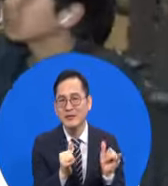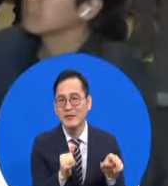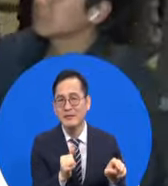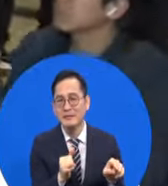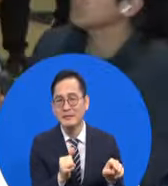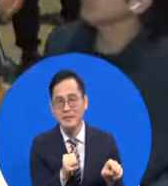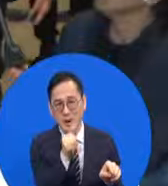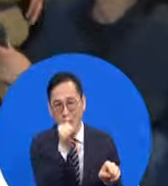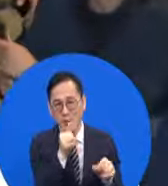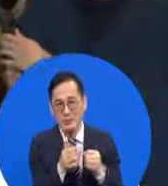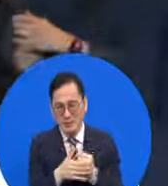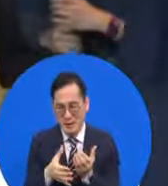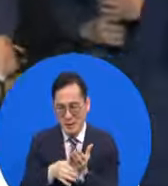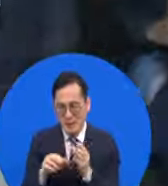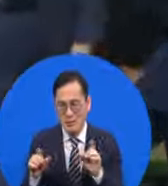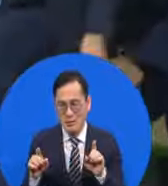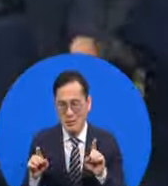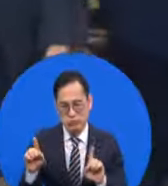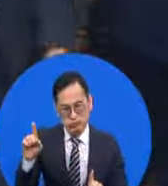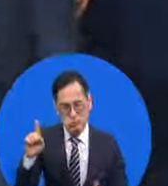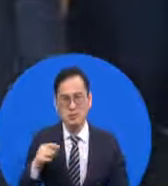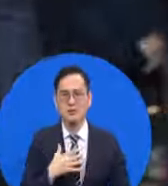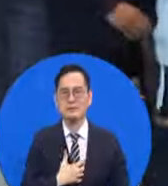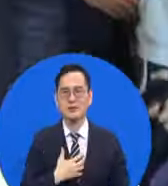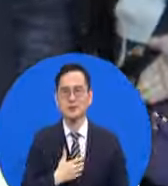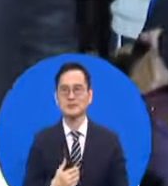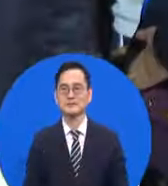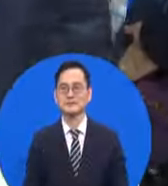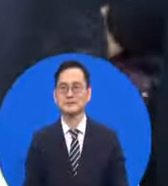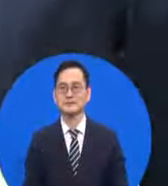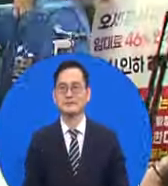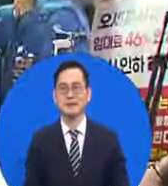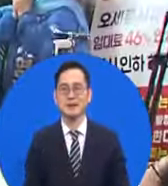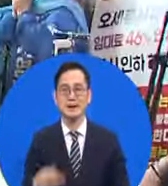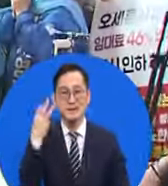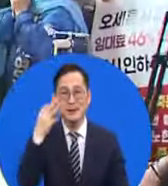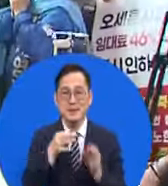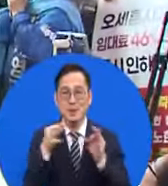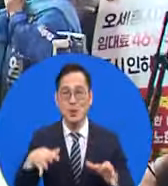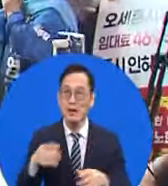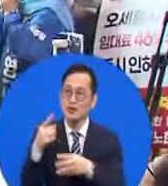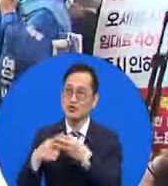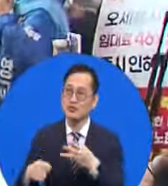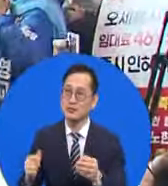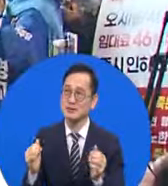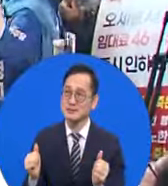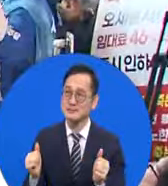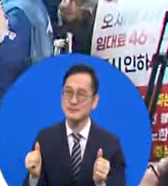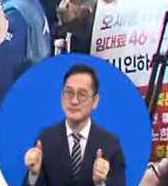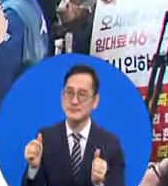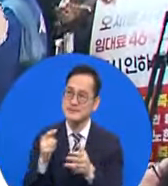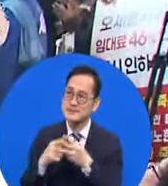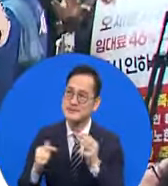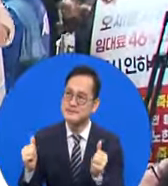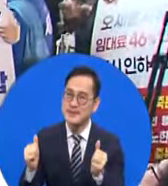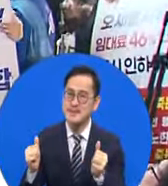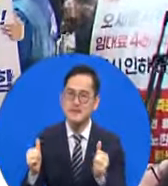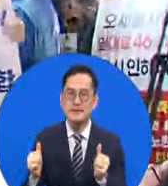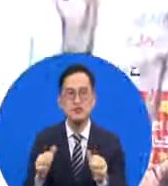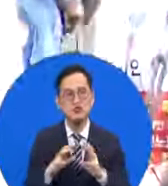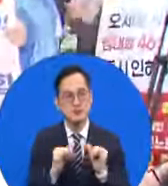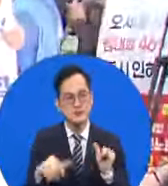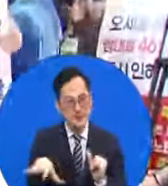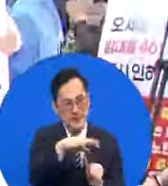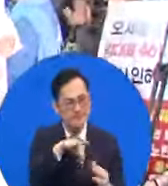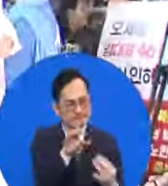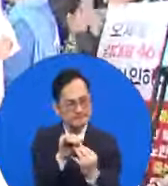게 민주당 입장입니다. 민주당은 오늘 아침 지난 13일간 윤석열 정권을 심판하라는 국민적 명령을